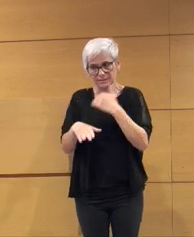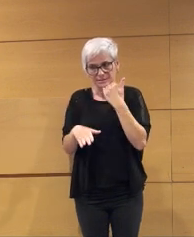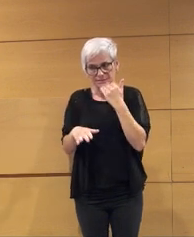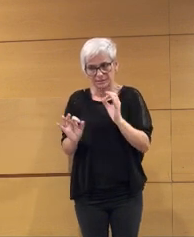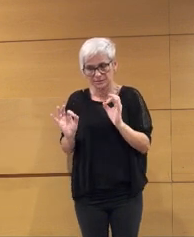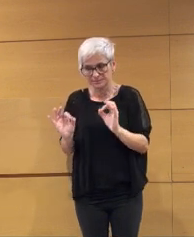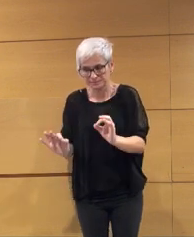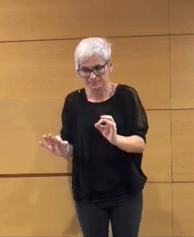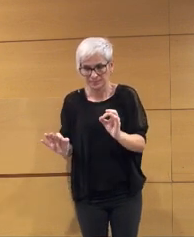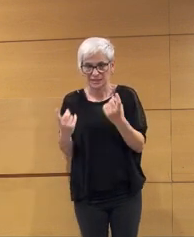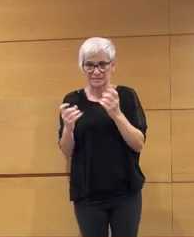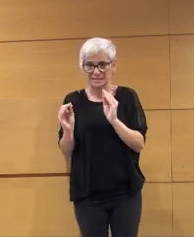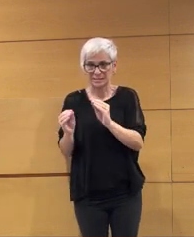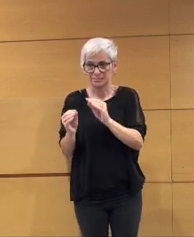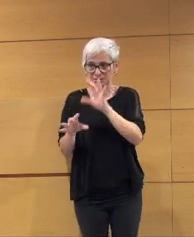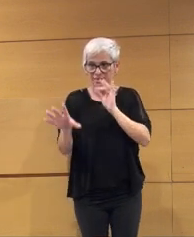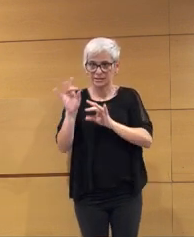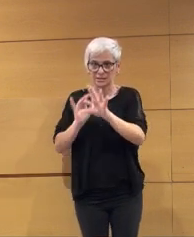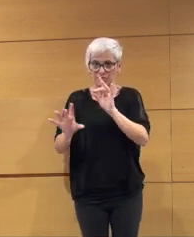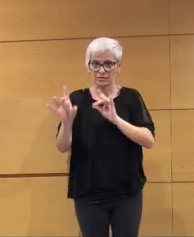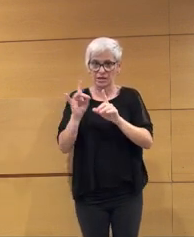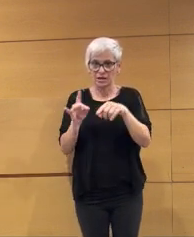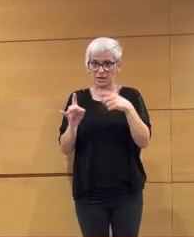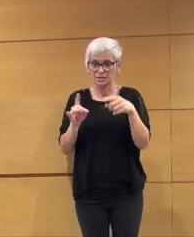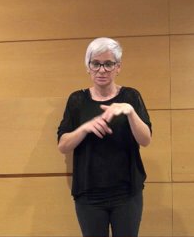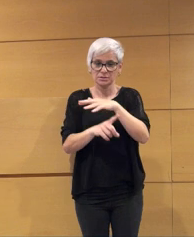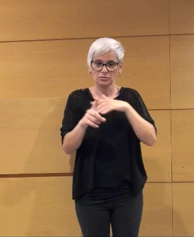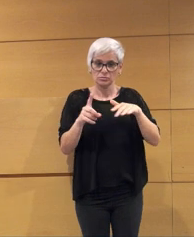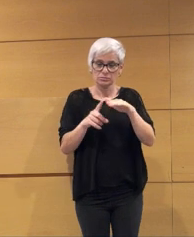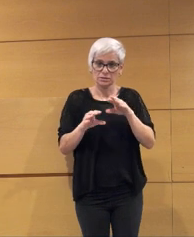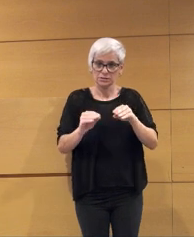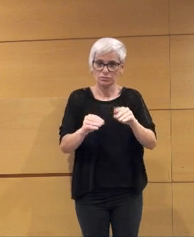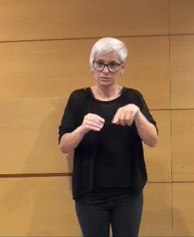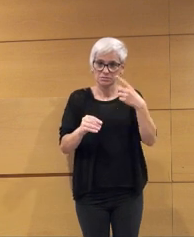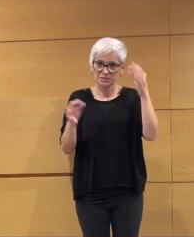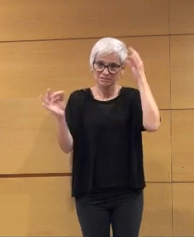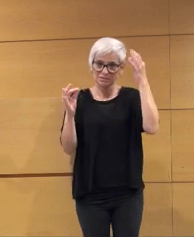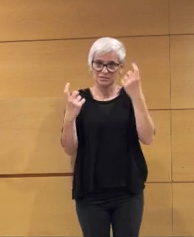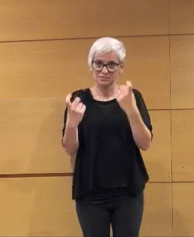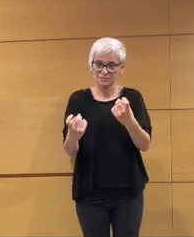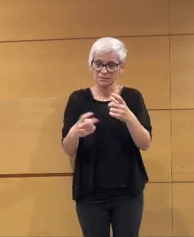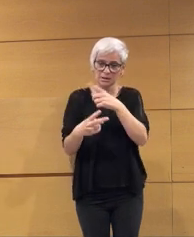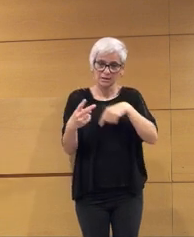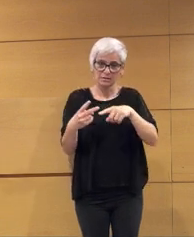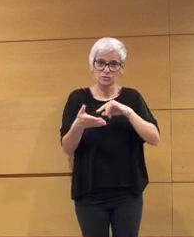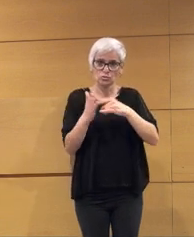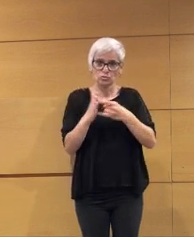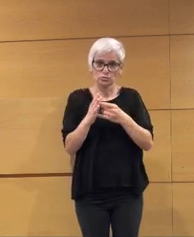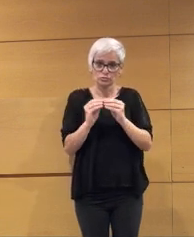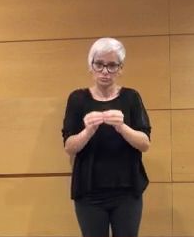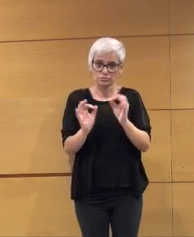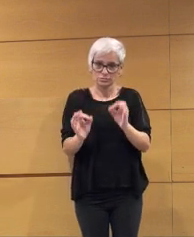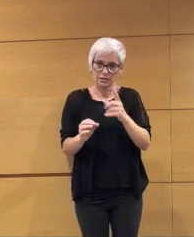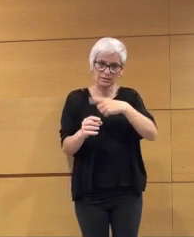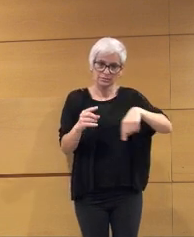precisament necessitats, l'especificació del context d'ús, requeriments, producció de solucions,